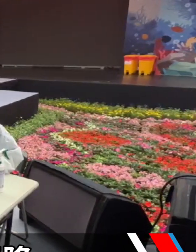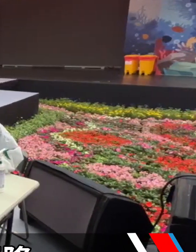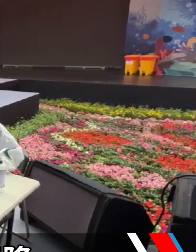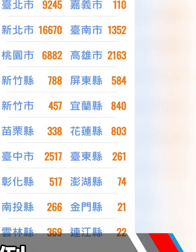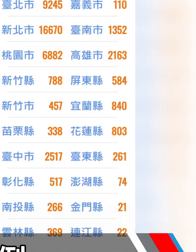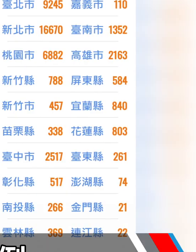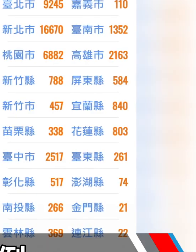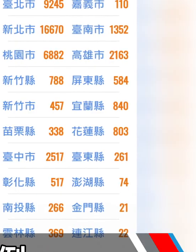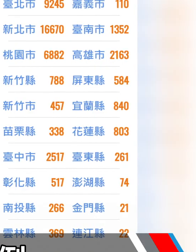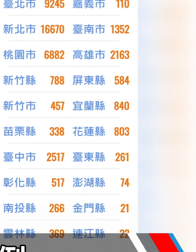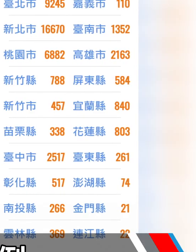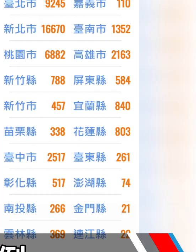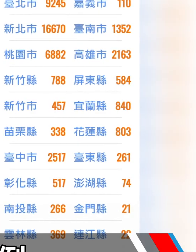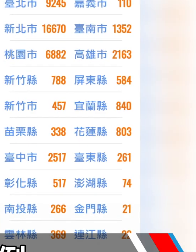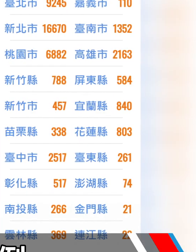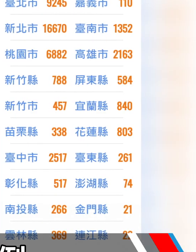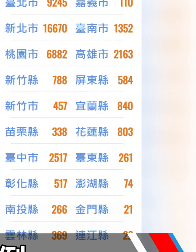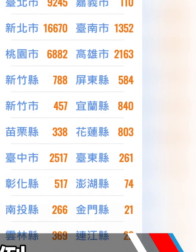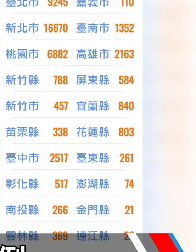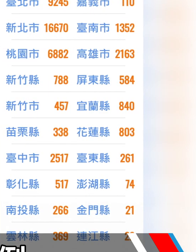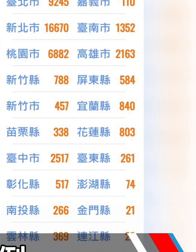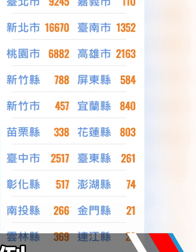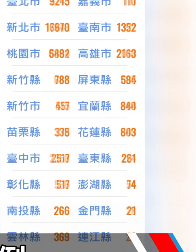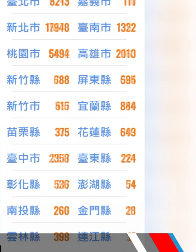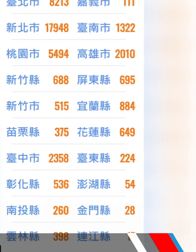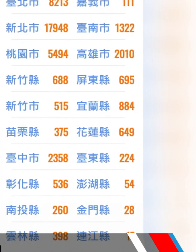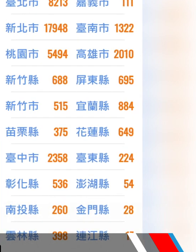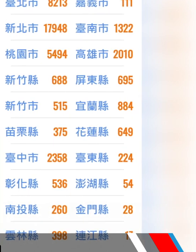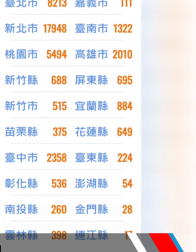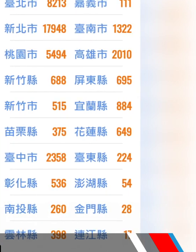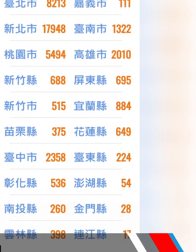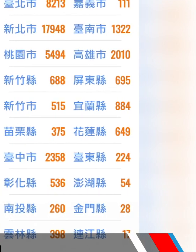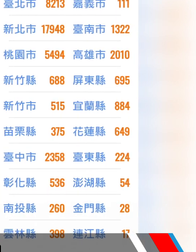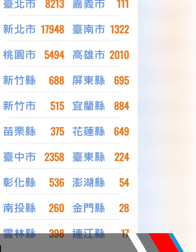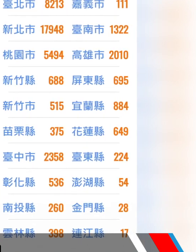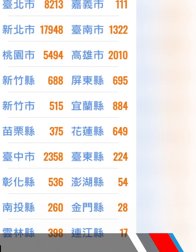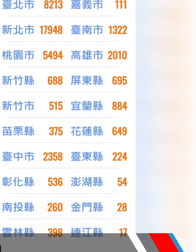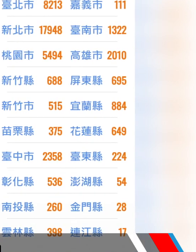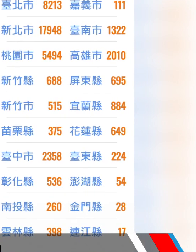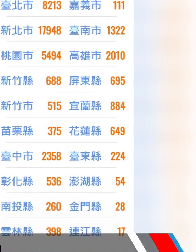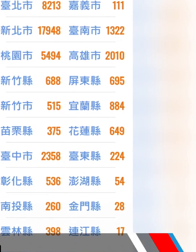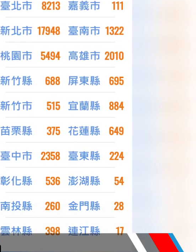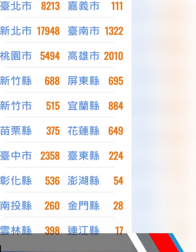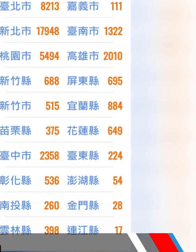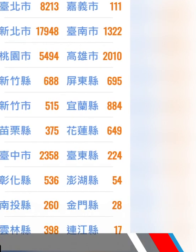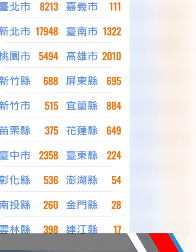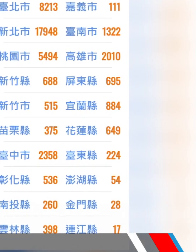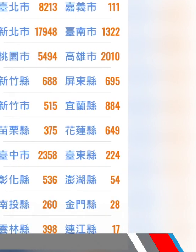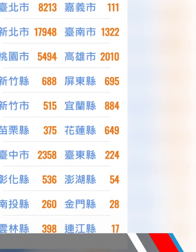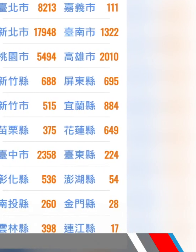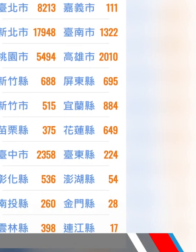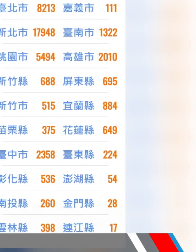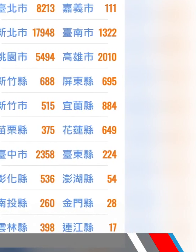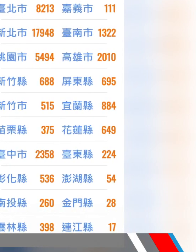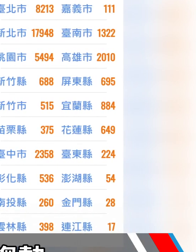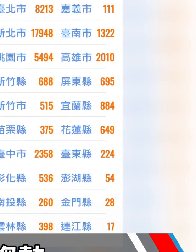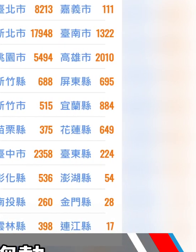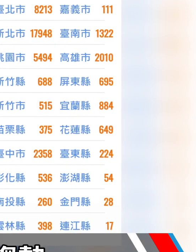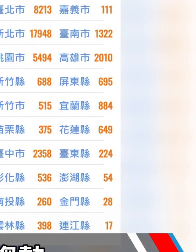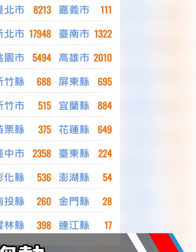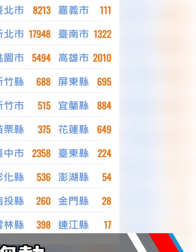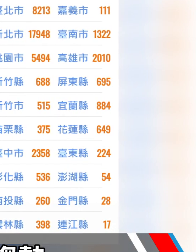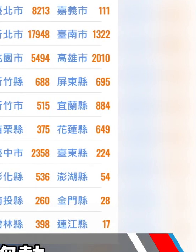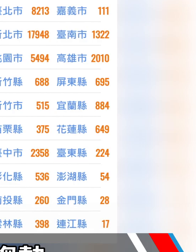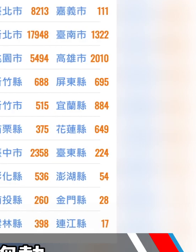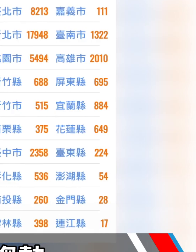反降，从昨天的46,377例，今天则是降到44,294例。至今一个月来，确诊